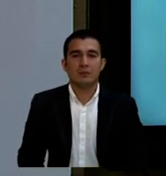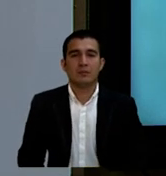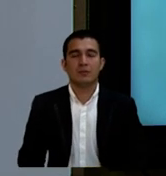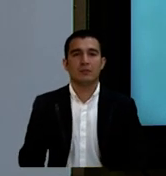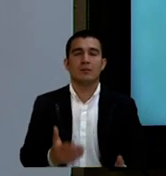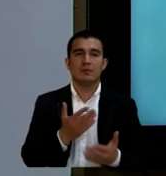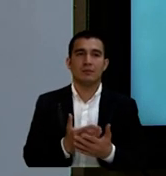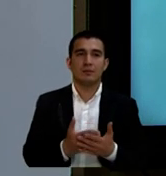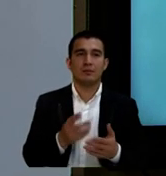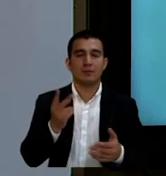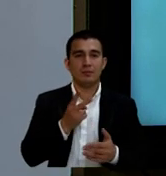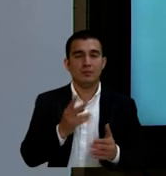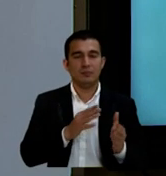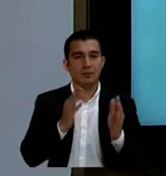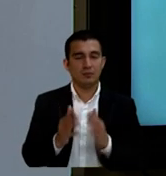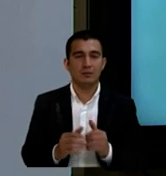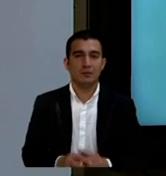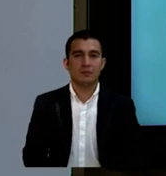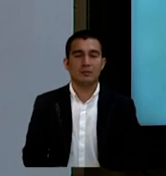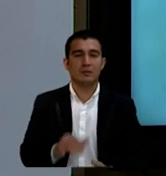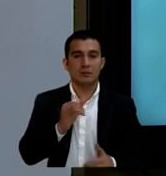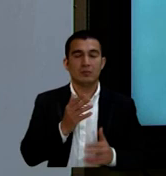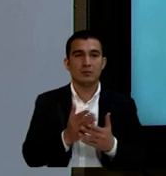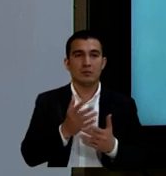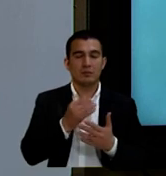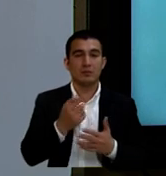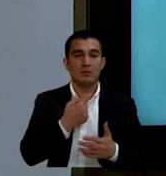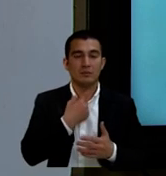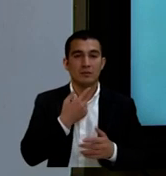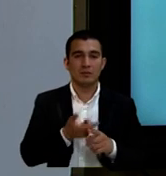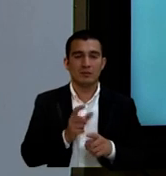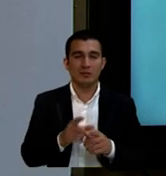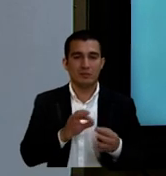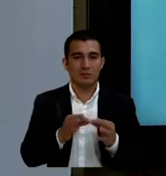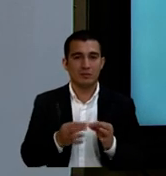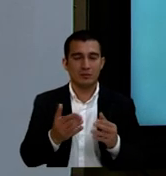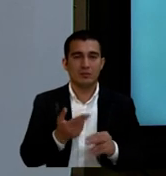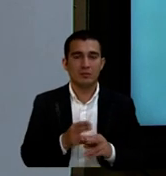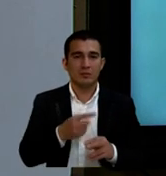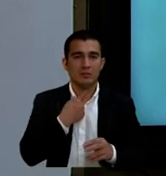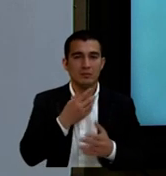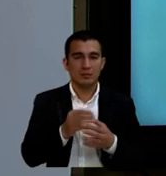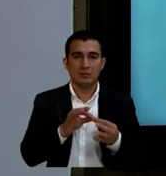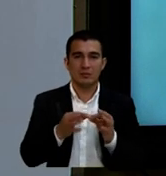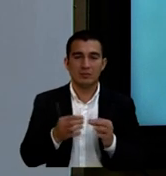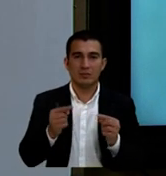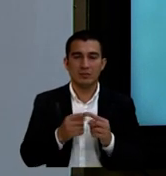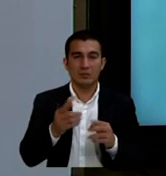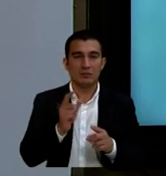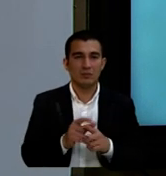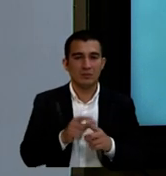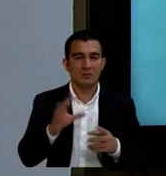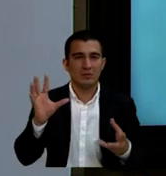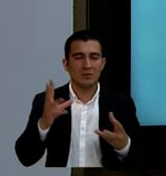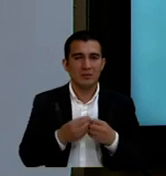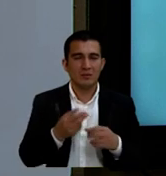Ana endi ikkinchi bosqichga o'tamiz. Bu nutqning aniqligi edi. Nutqning aniqligi so'zning tildagi